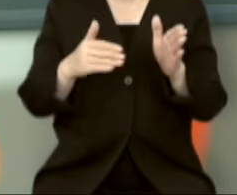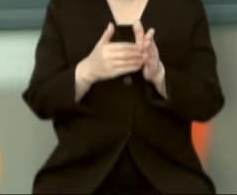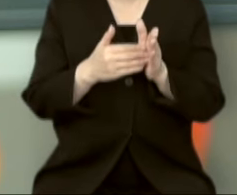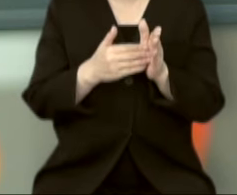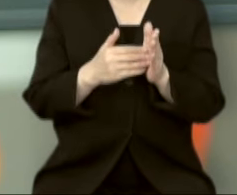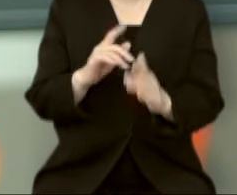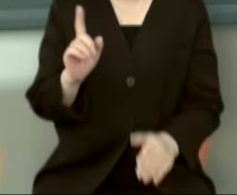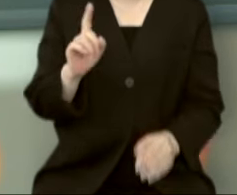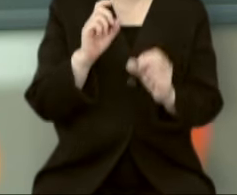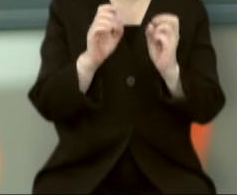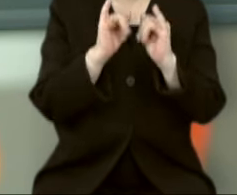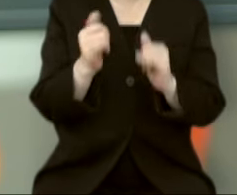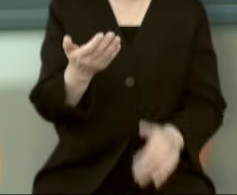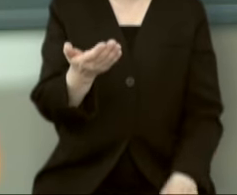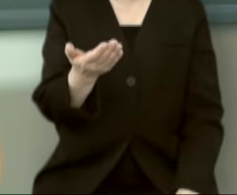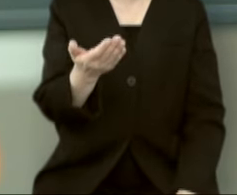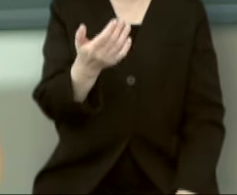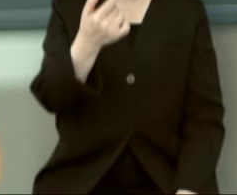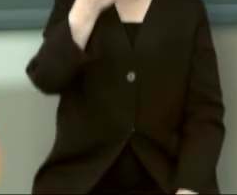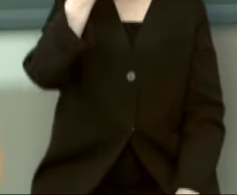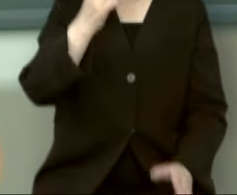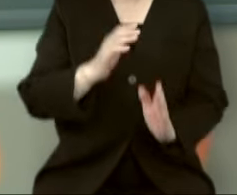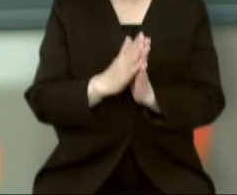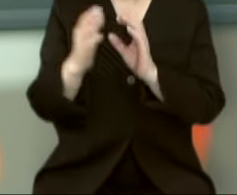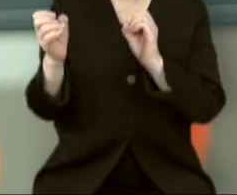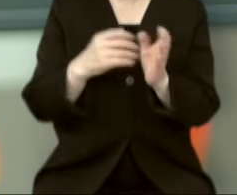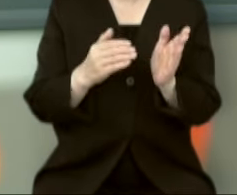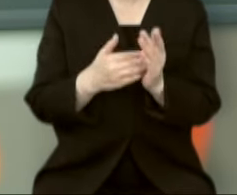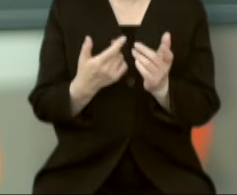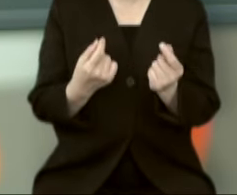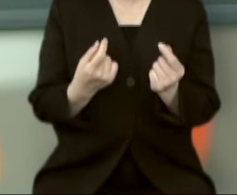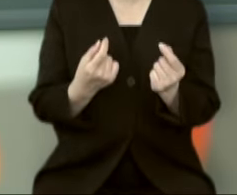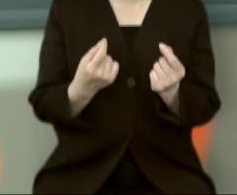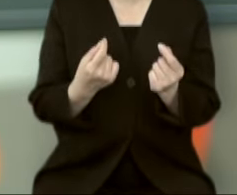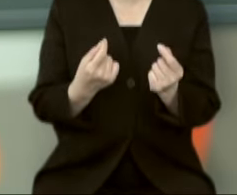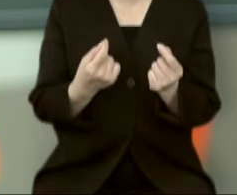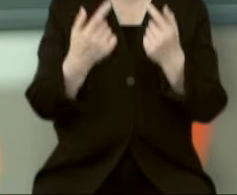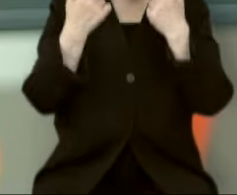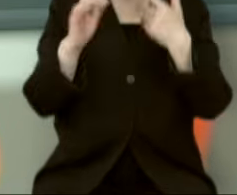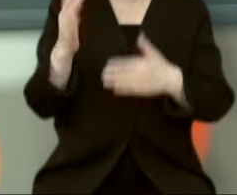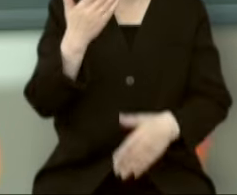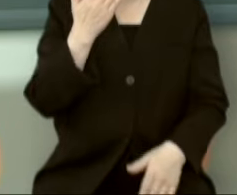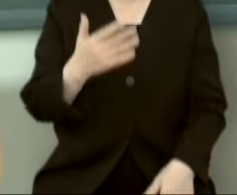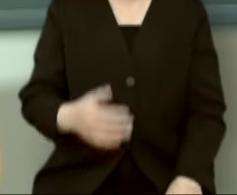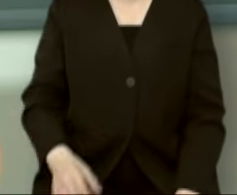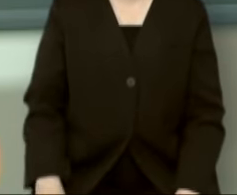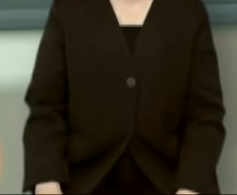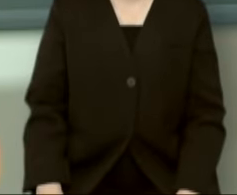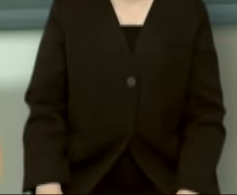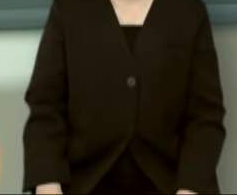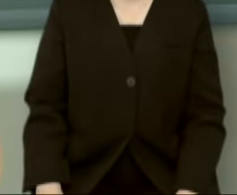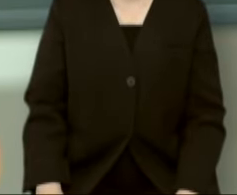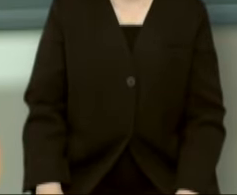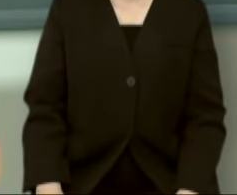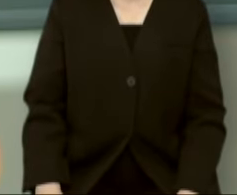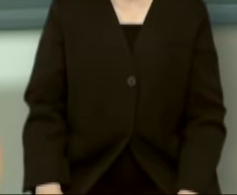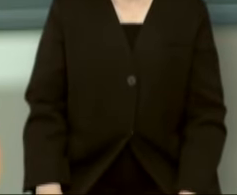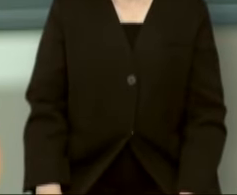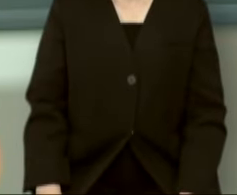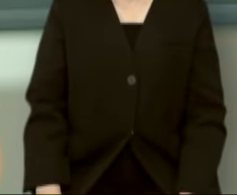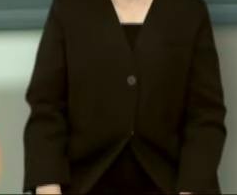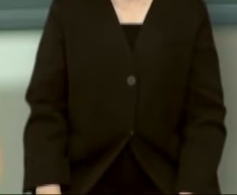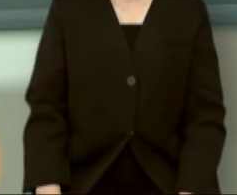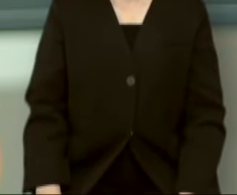지금까지도 선교사님 기도 다 응답해 주셨으니까 분명히 될 거고, 또 그렇게